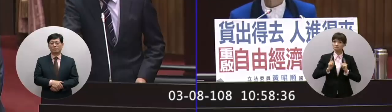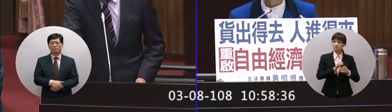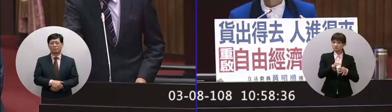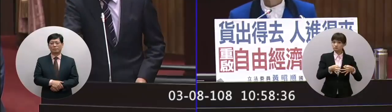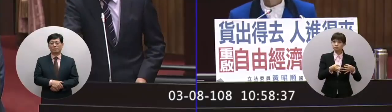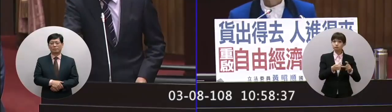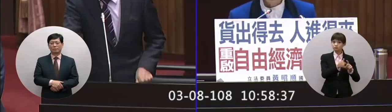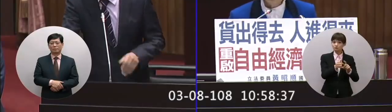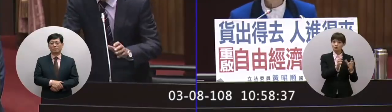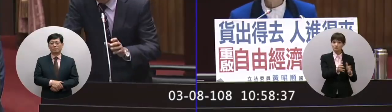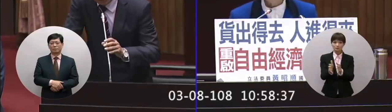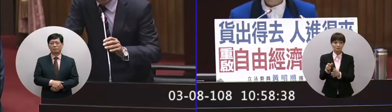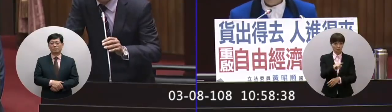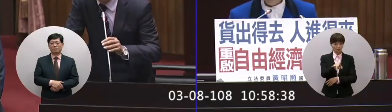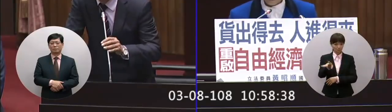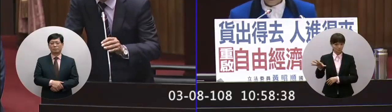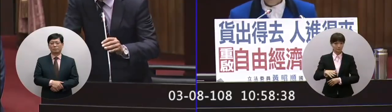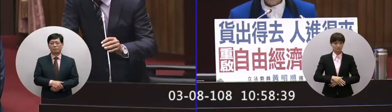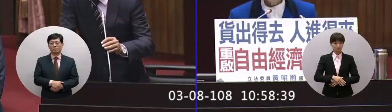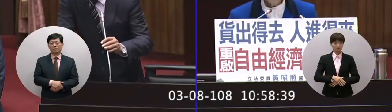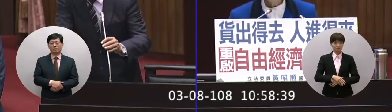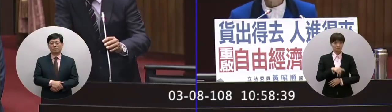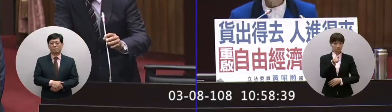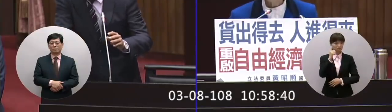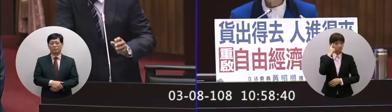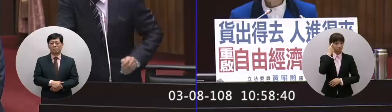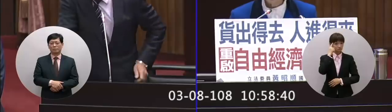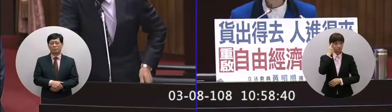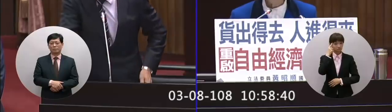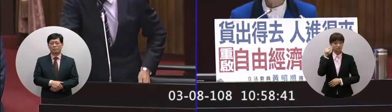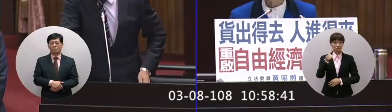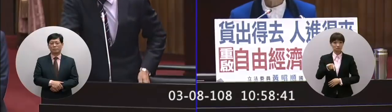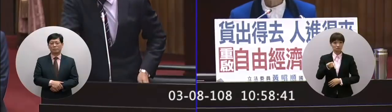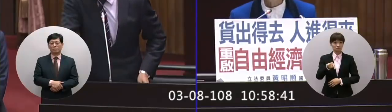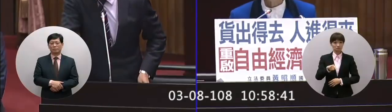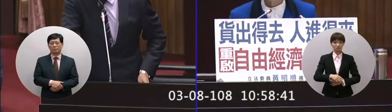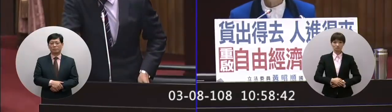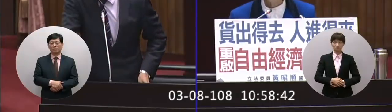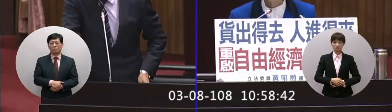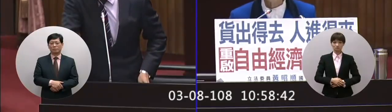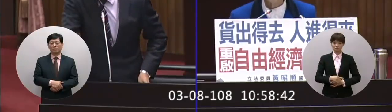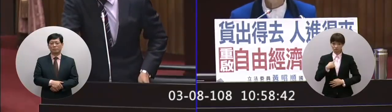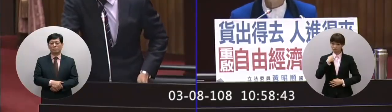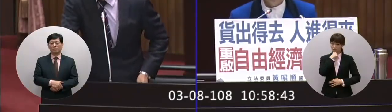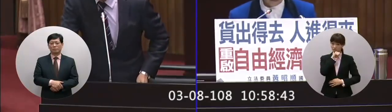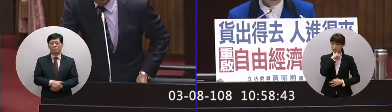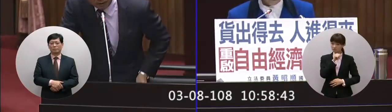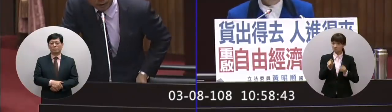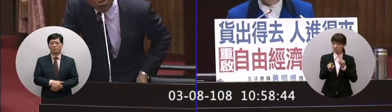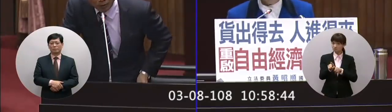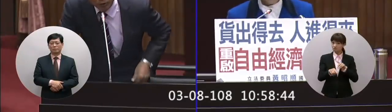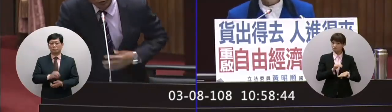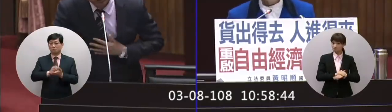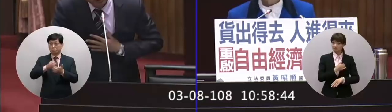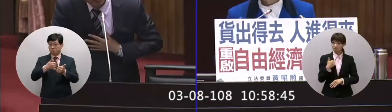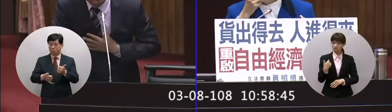立？你认为这样子的一个想法，我们有没有机会可以完成？